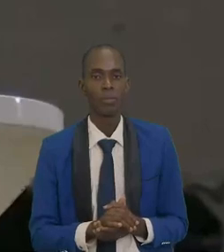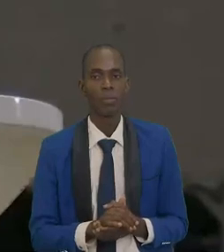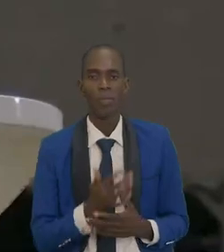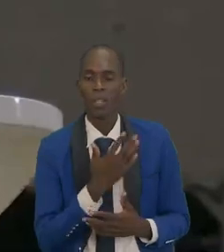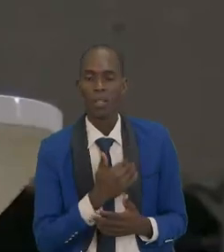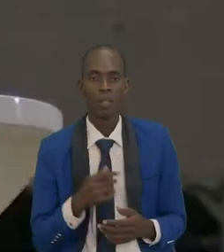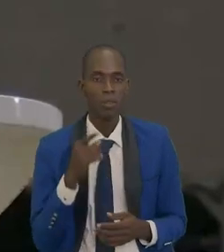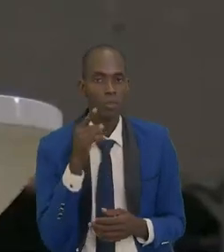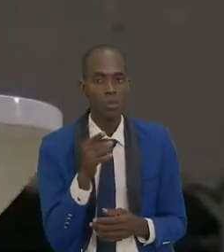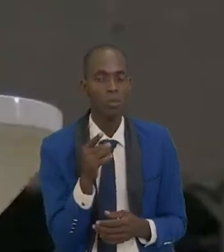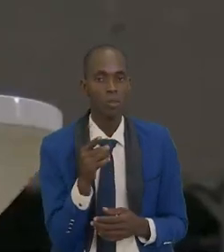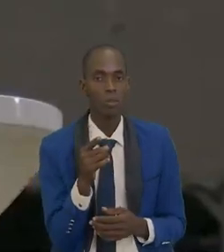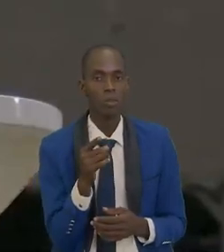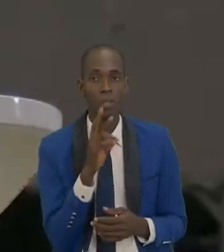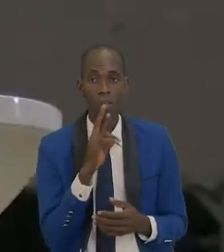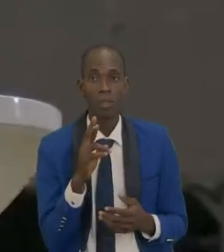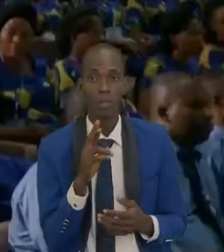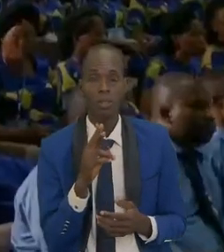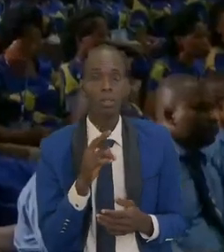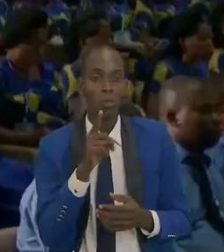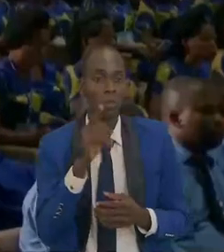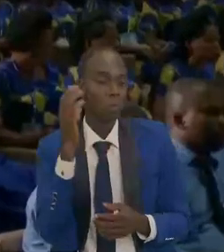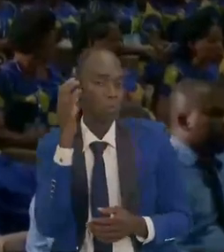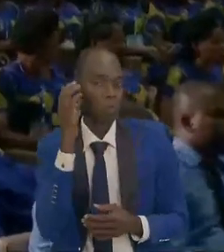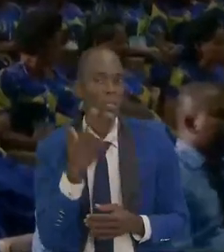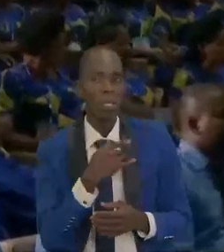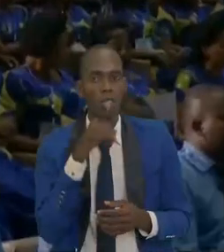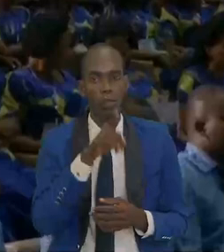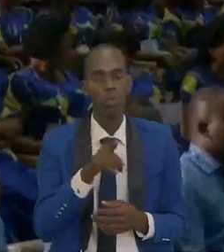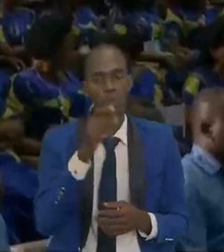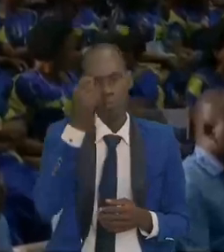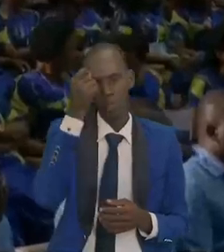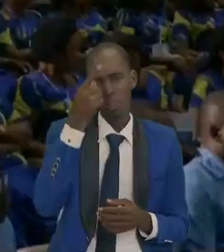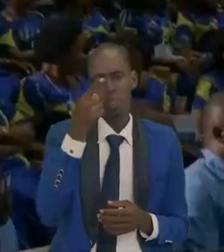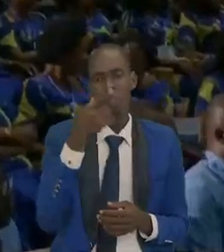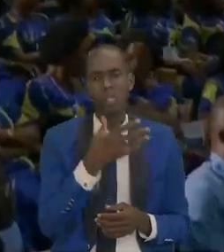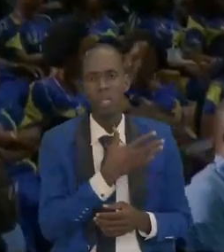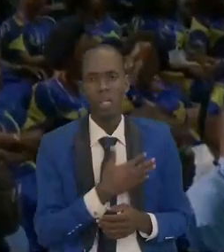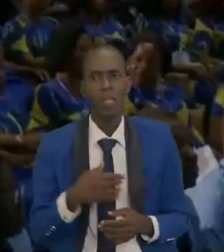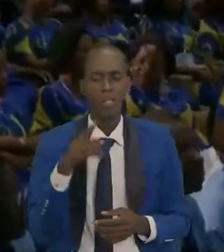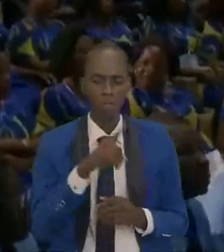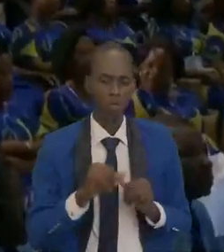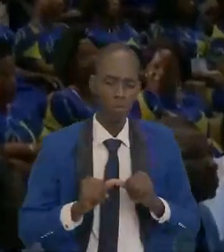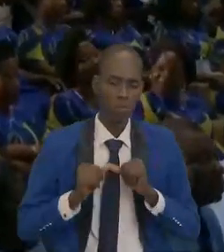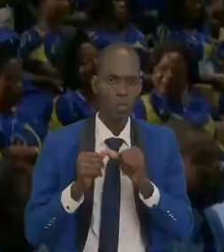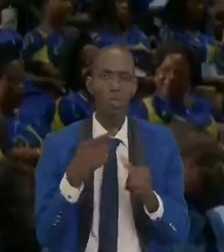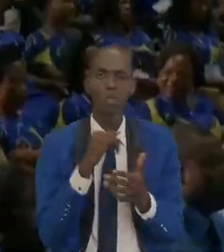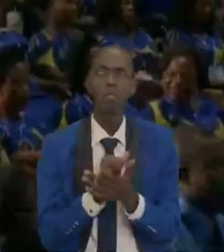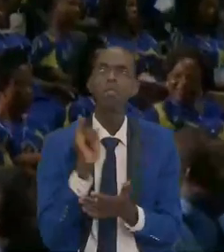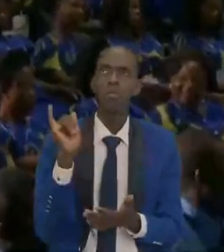Et vous persévérez, et vous endurez, et vous dites, voici ce que